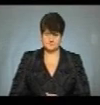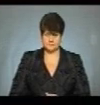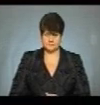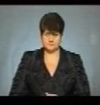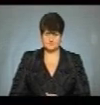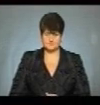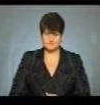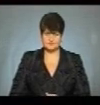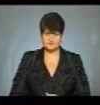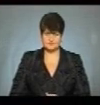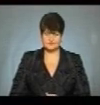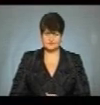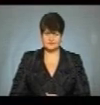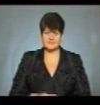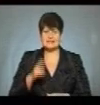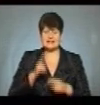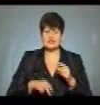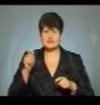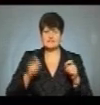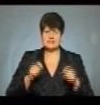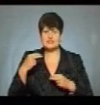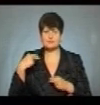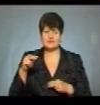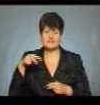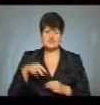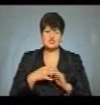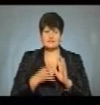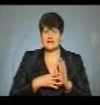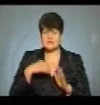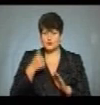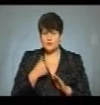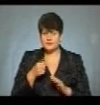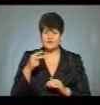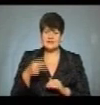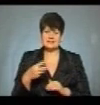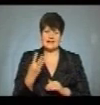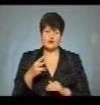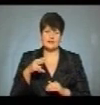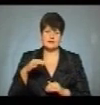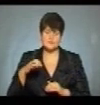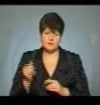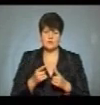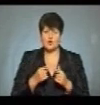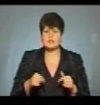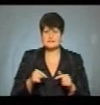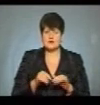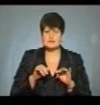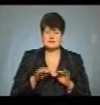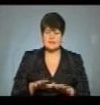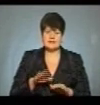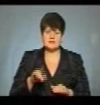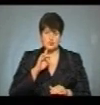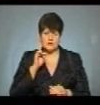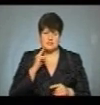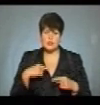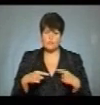Тернопіль. Закінчиться фестиваль чемпіонів 2019 23 листопада. Організовує захід дитячо-юнацький